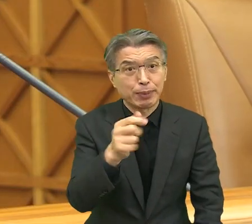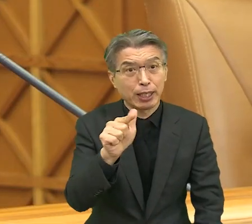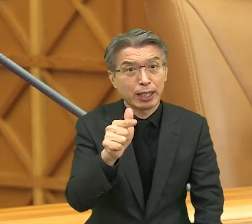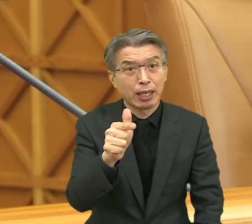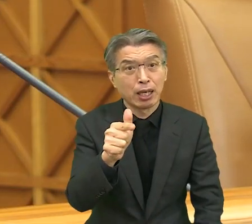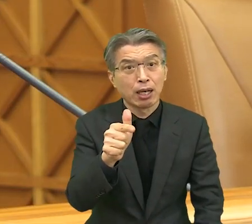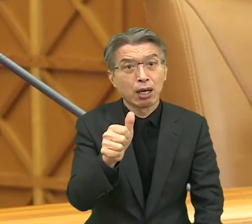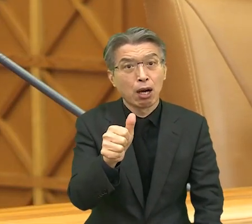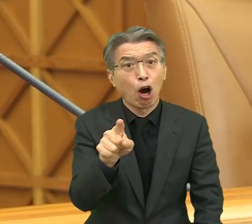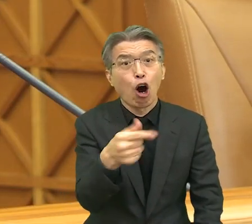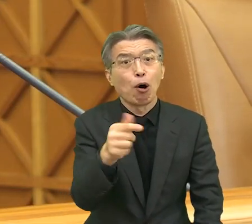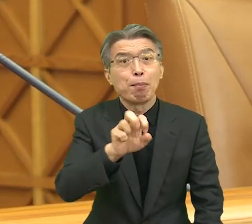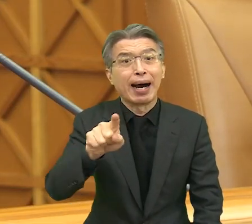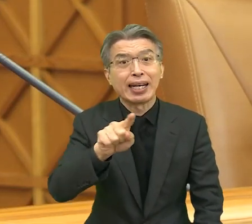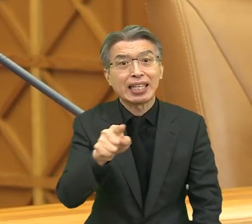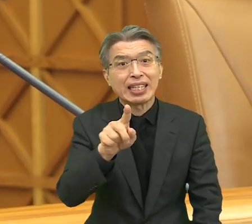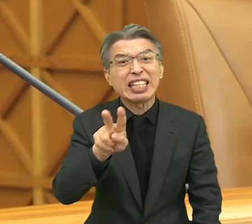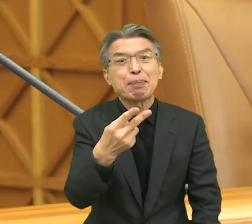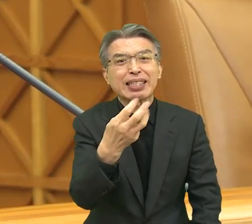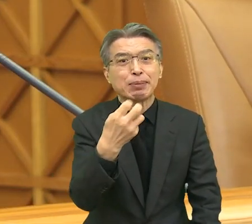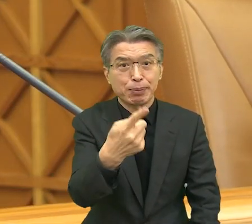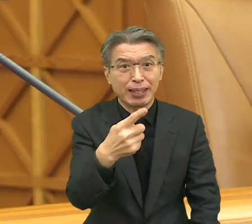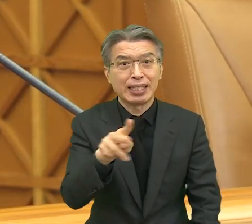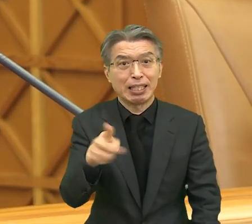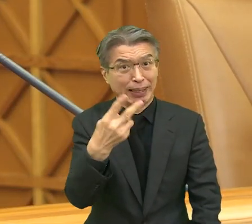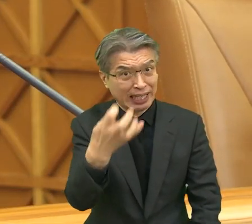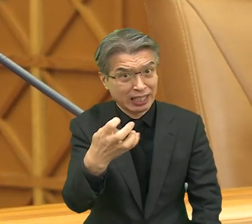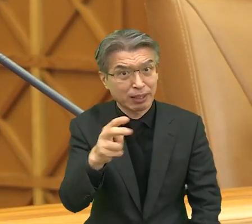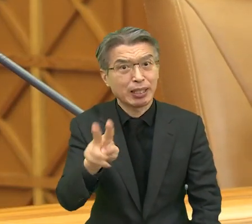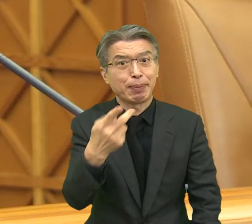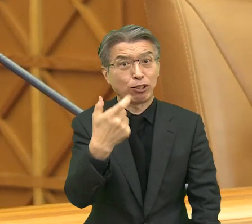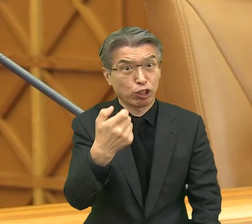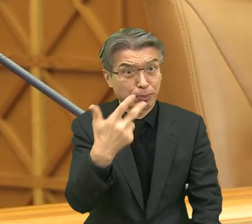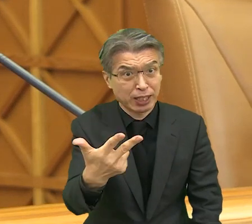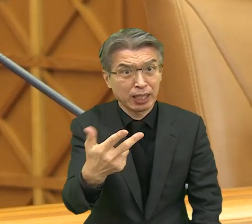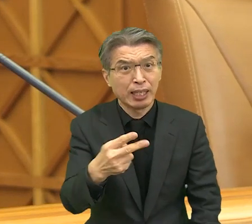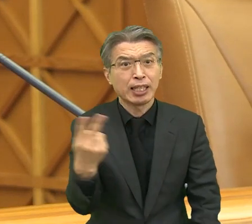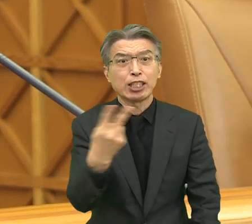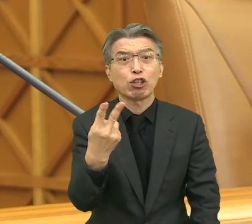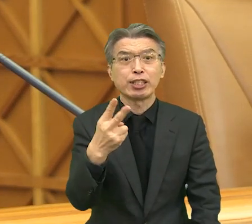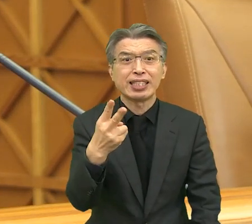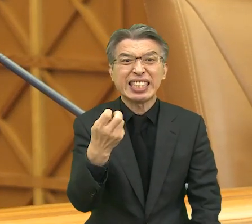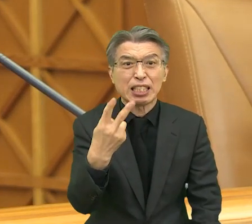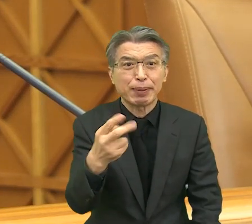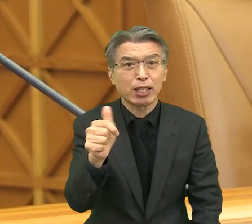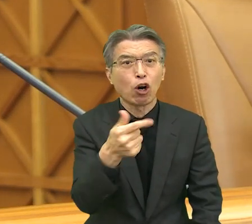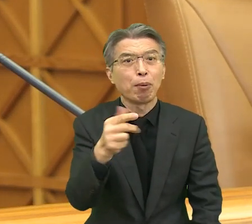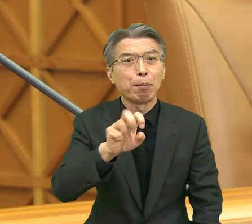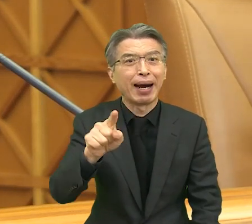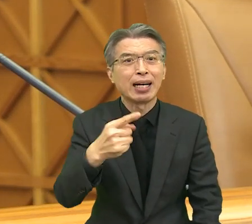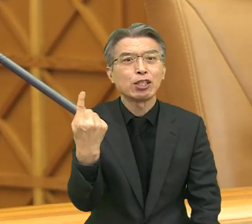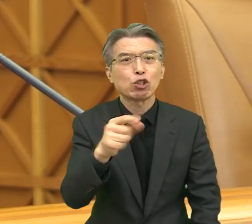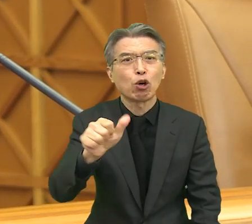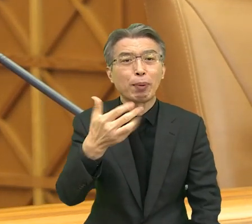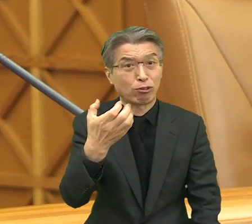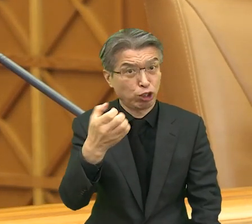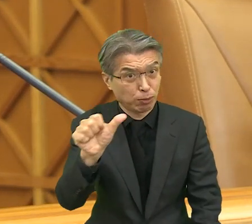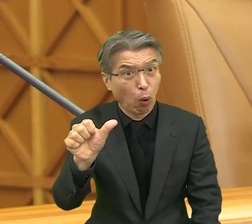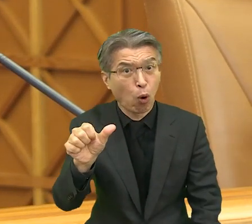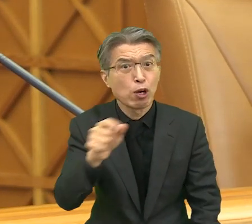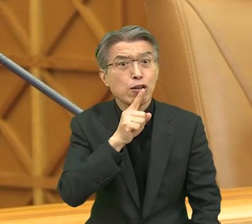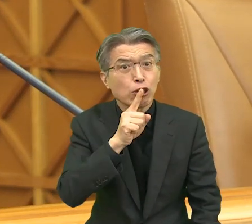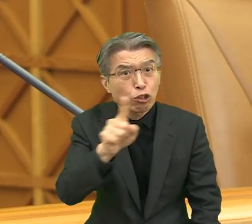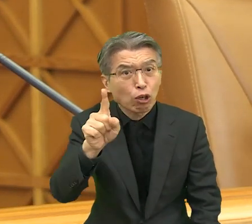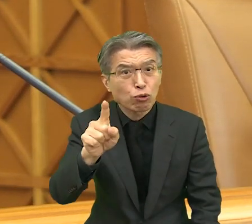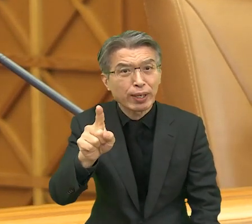2022 헌마 231, 242, 267, 2022 헌마 1595,